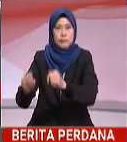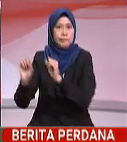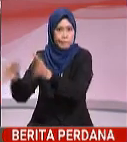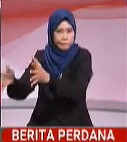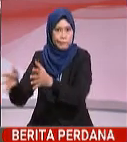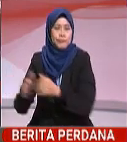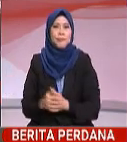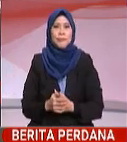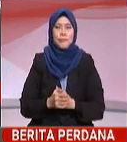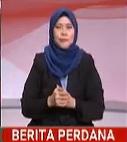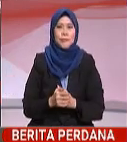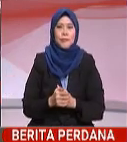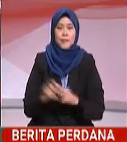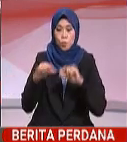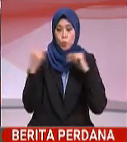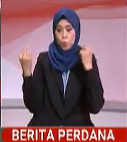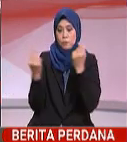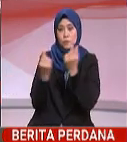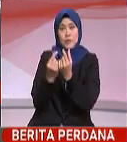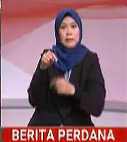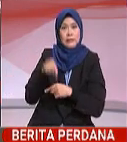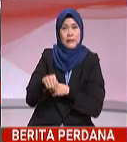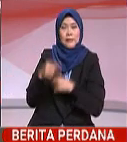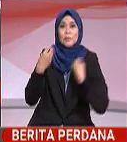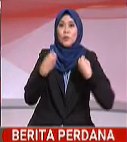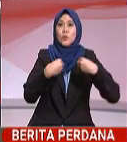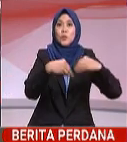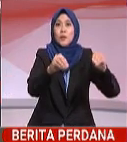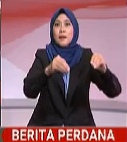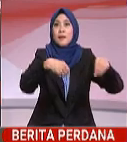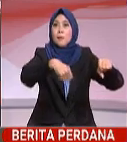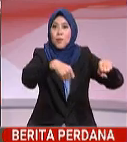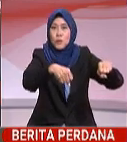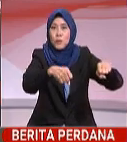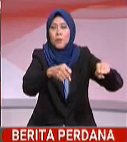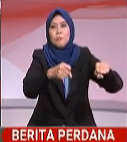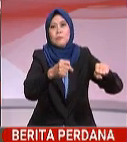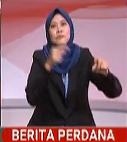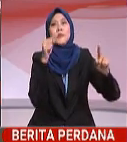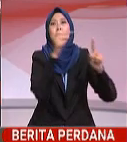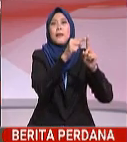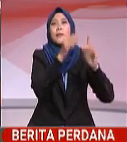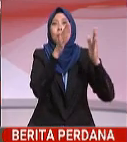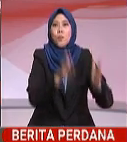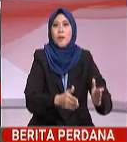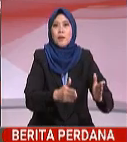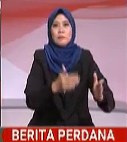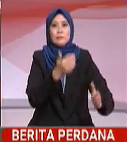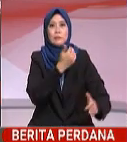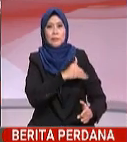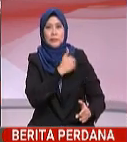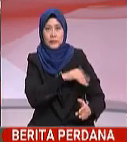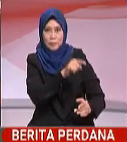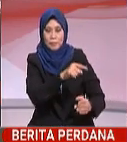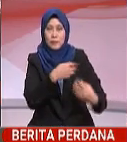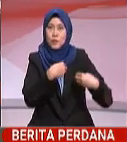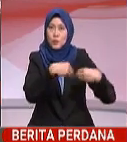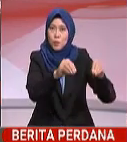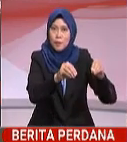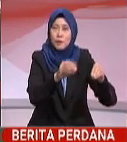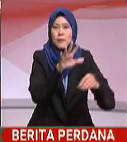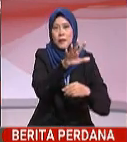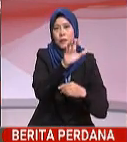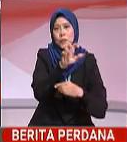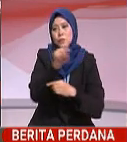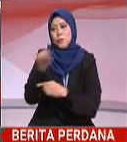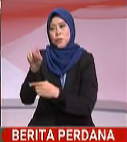Kumpulan ini juga menjual motosikal kepada pendatang-pendatang asing dengan harga sekitar